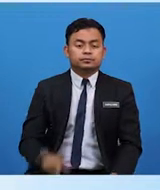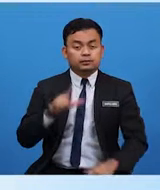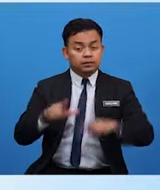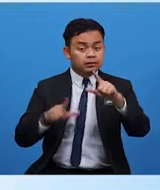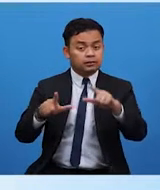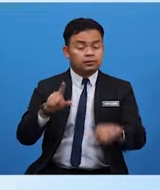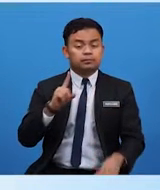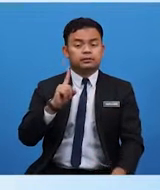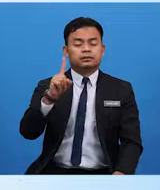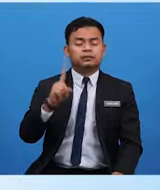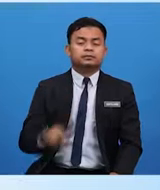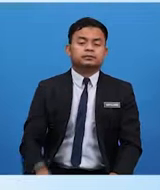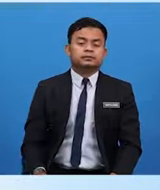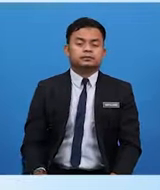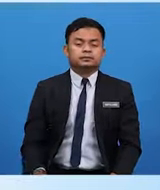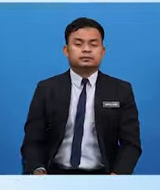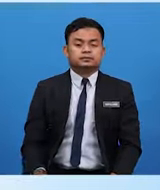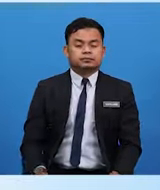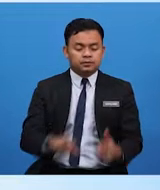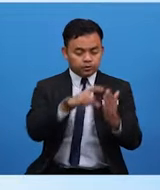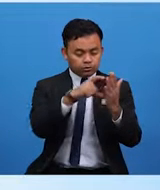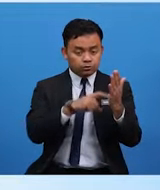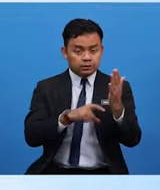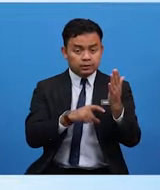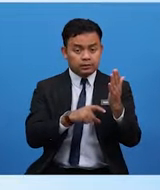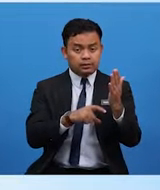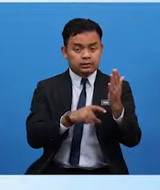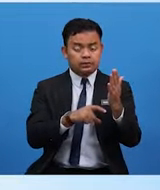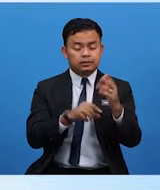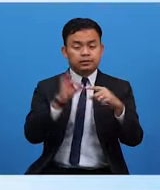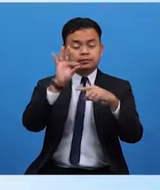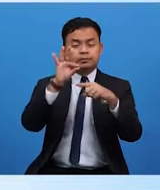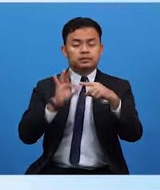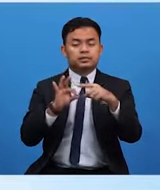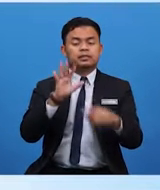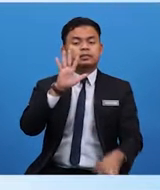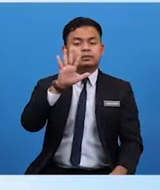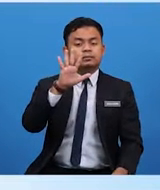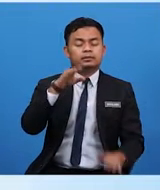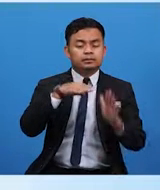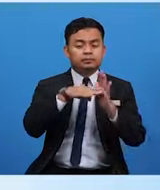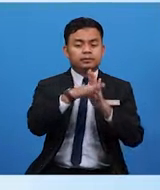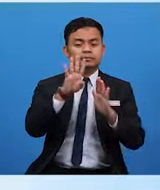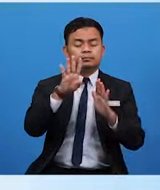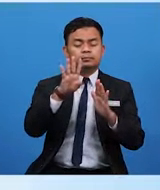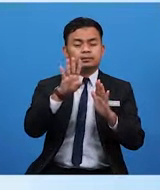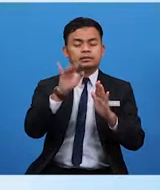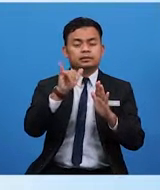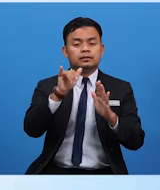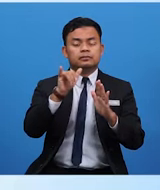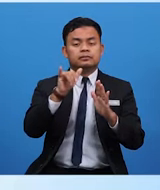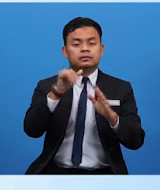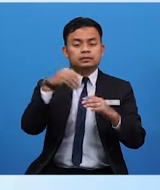pertama lukiskan gambar raja pecahan 5 perempat seperti dalam paparan